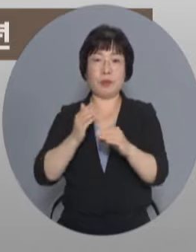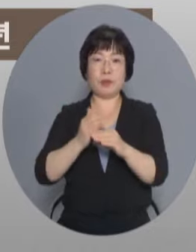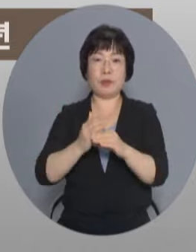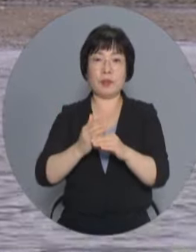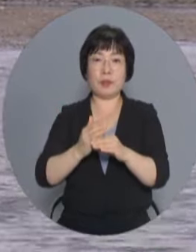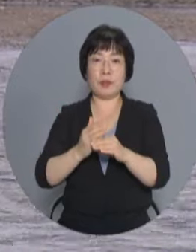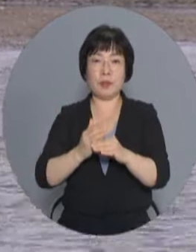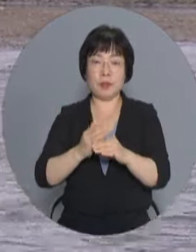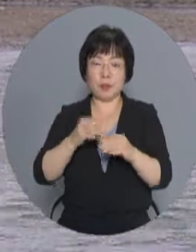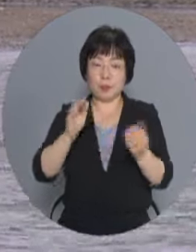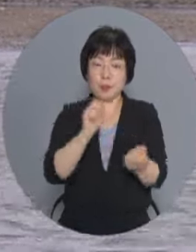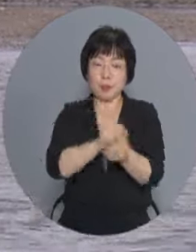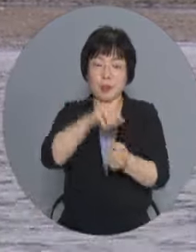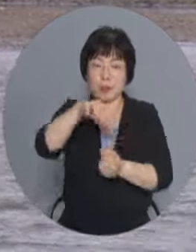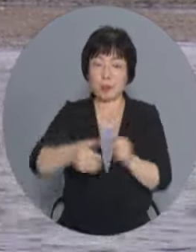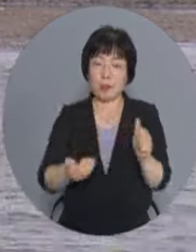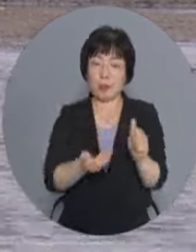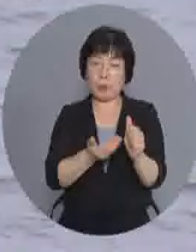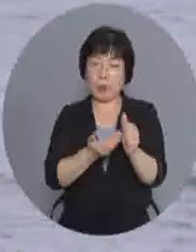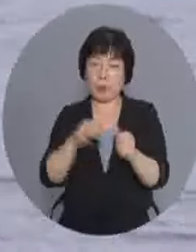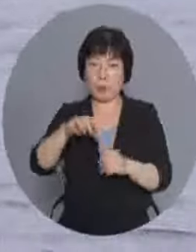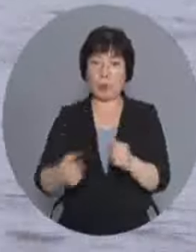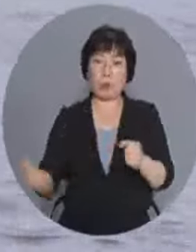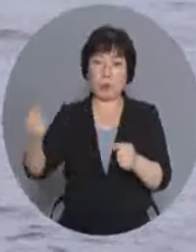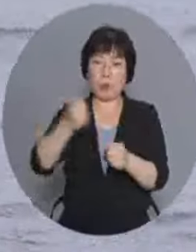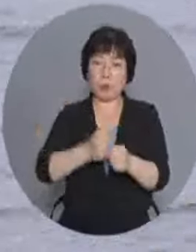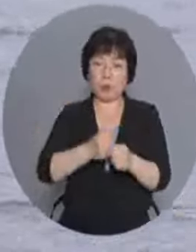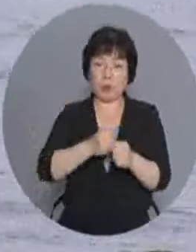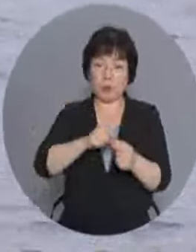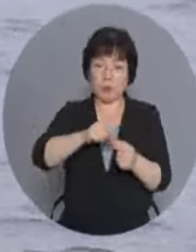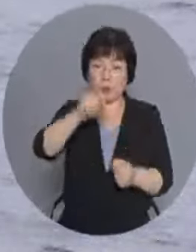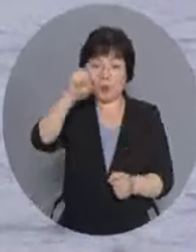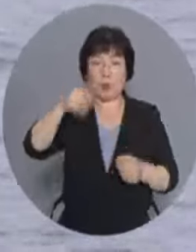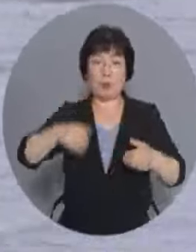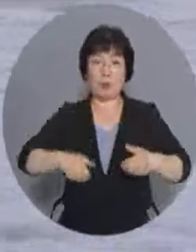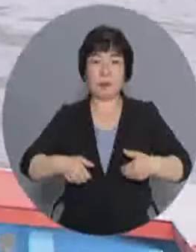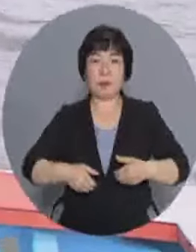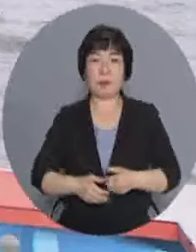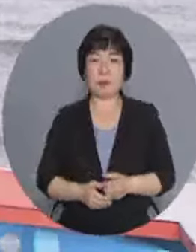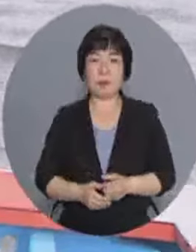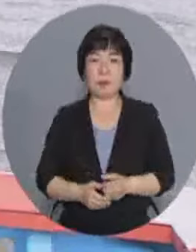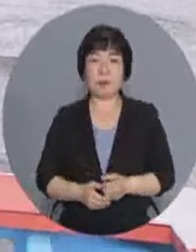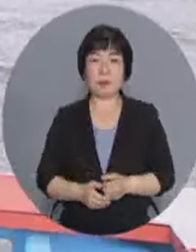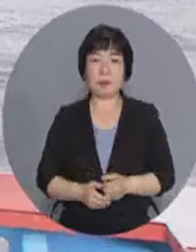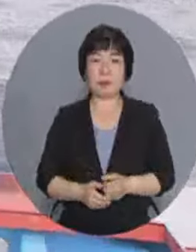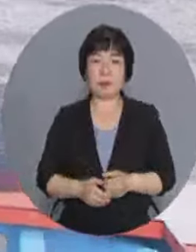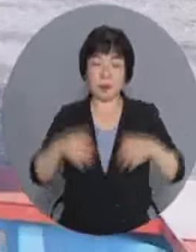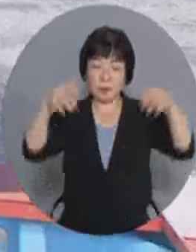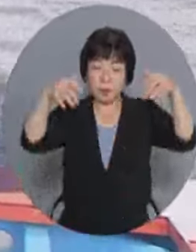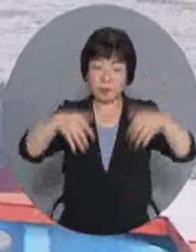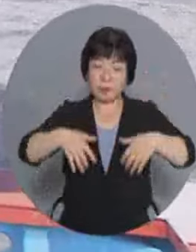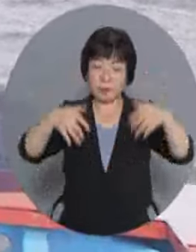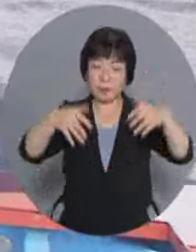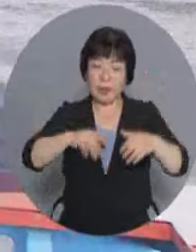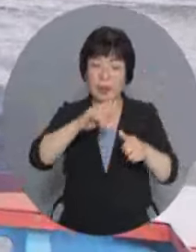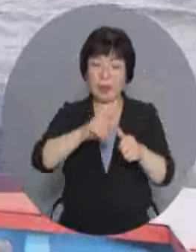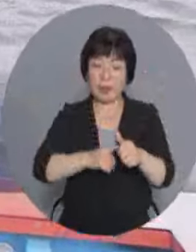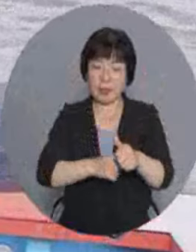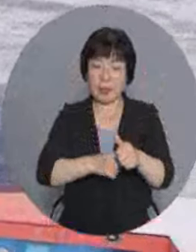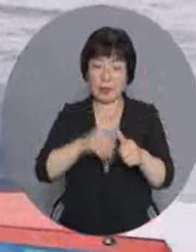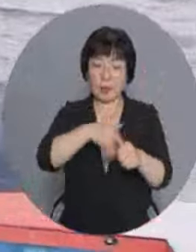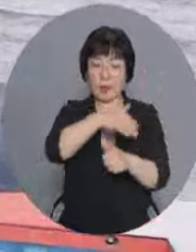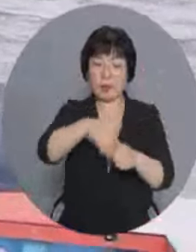하지만 재첩 서식지가 복원되는 데 수년의 시간이 더 걸릴 것으로 예상됩니다. 그리 큰 홍수가 나거나 생태계가